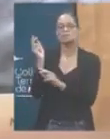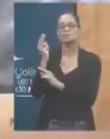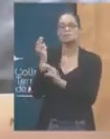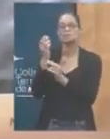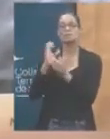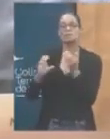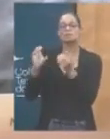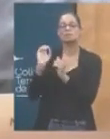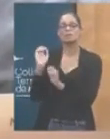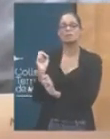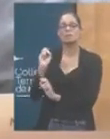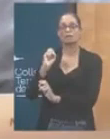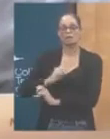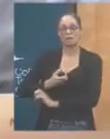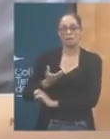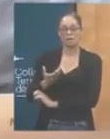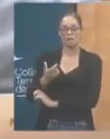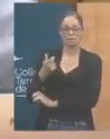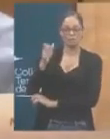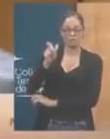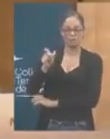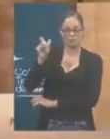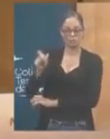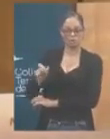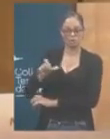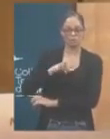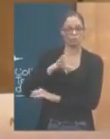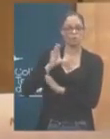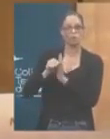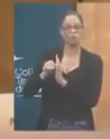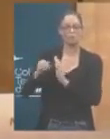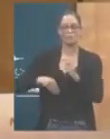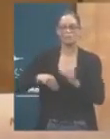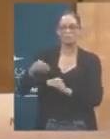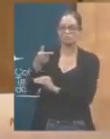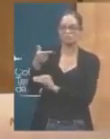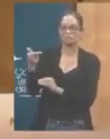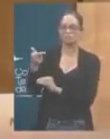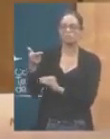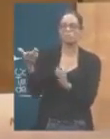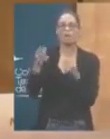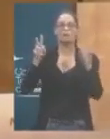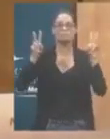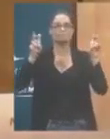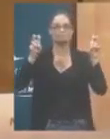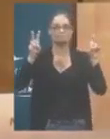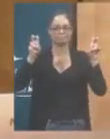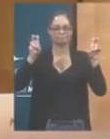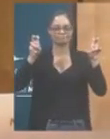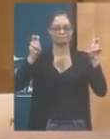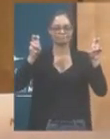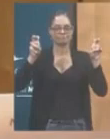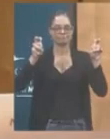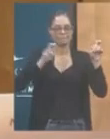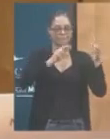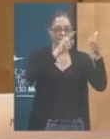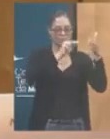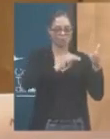à propos de 2 enseignants, dont le directeur, et je cite, ce qui est dans les 2